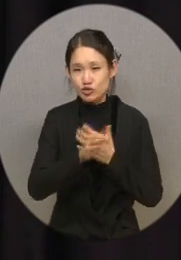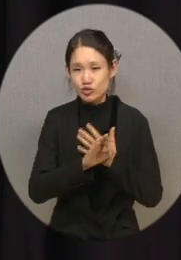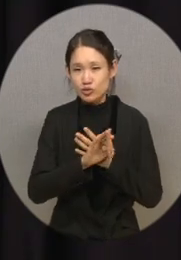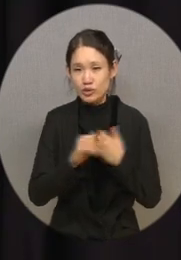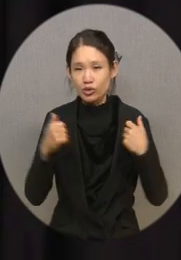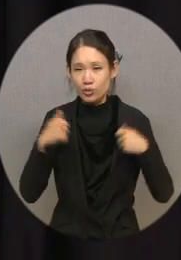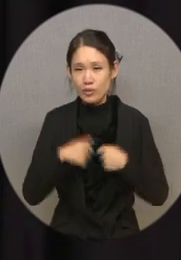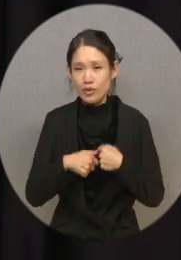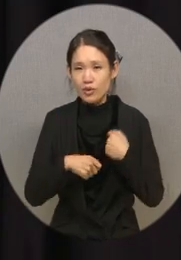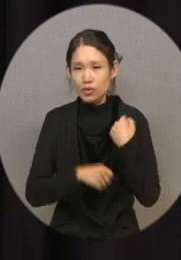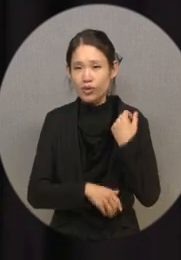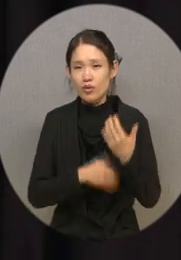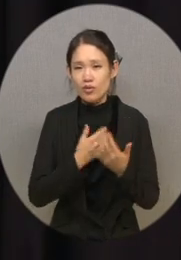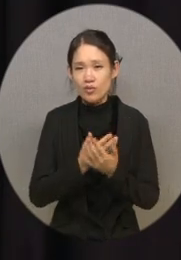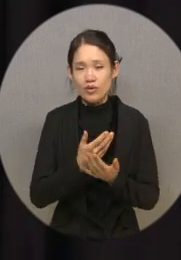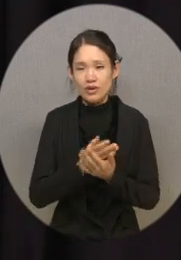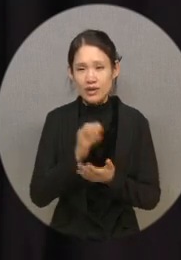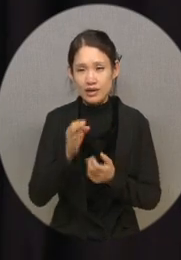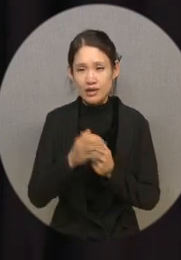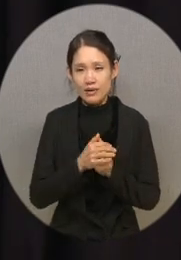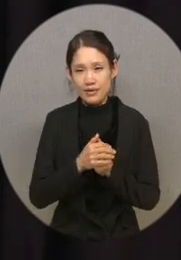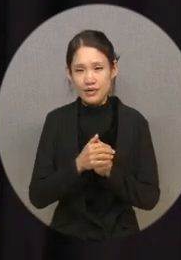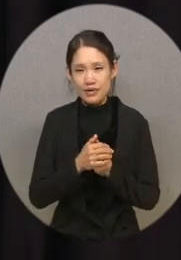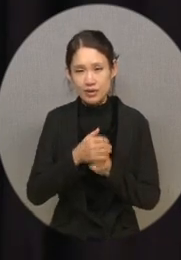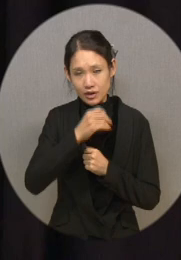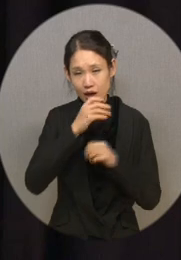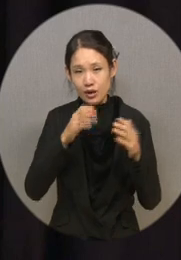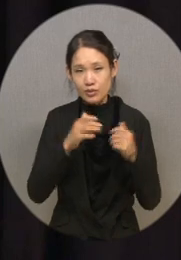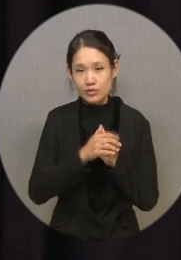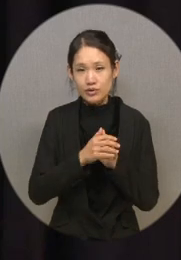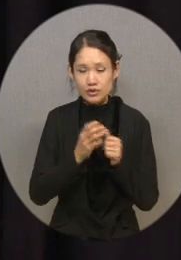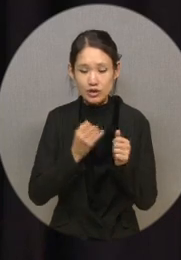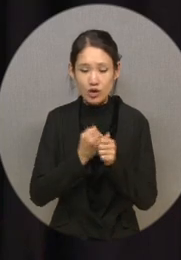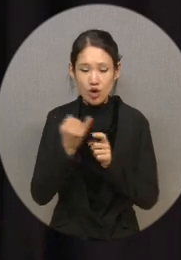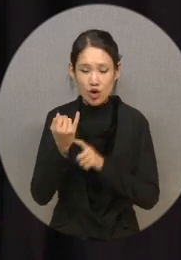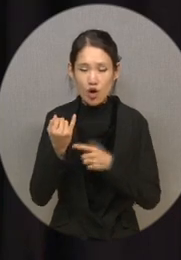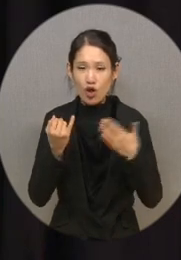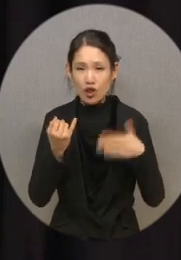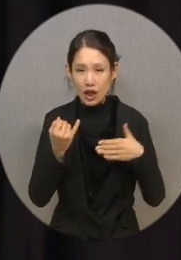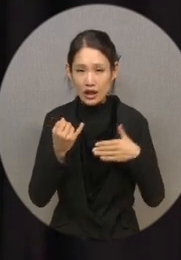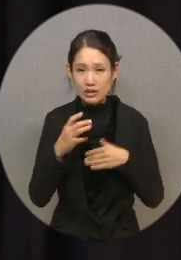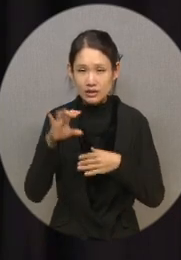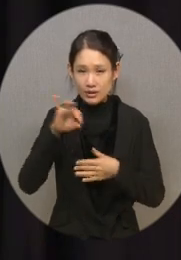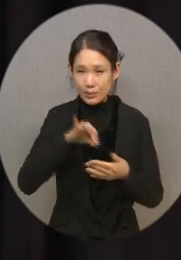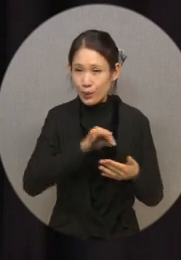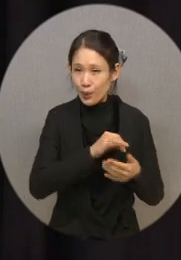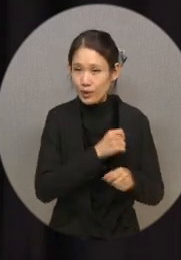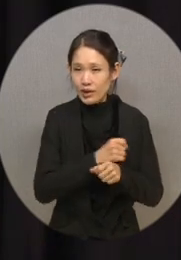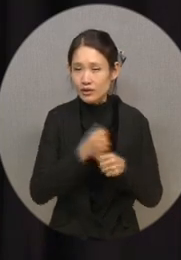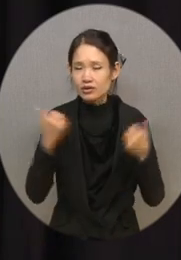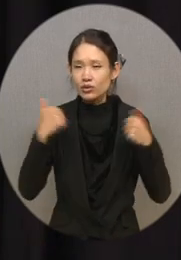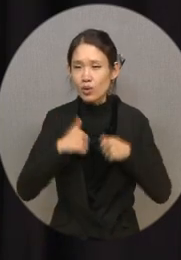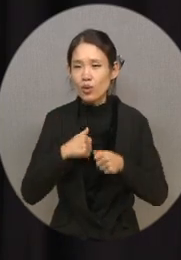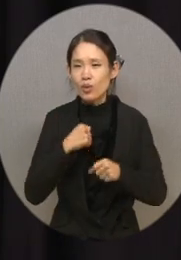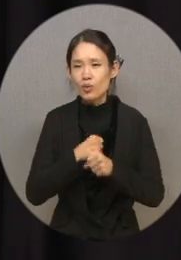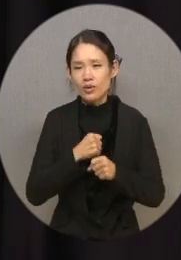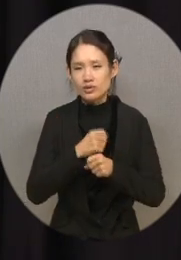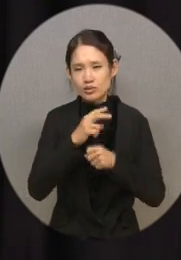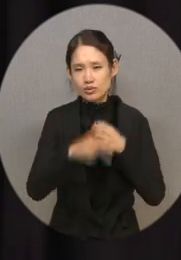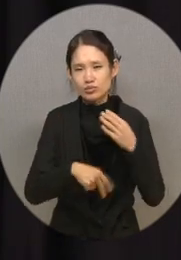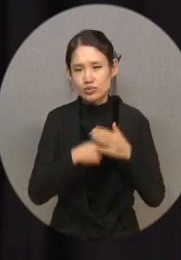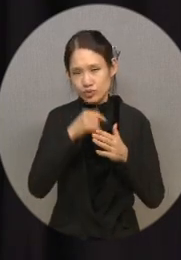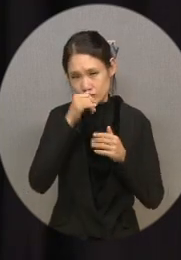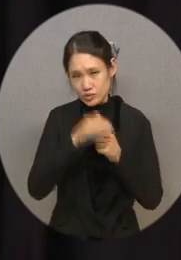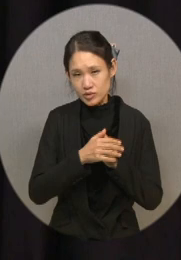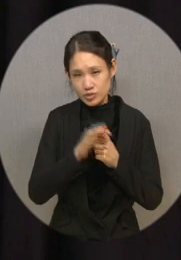원단 값이 돼가지고 거기 이제 아프리카 미혼모들이 또 바느질 해가지고 교복을 만들어주는 프로그램을 했어요. 그래서